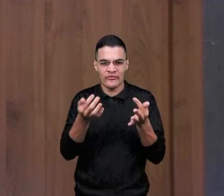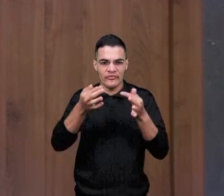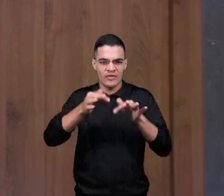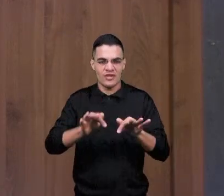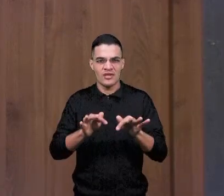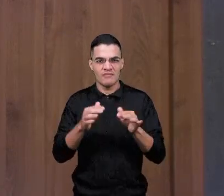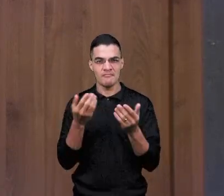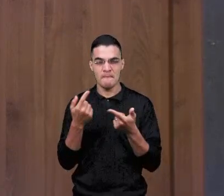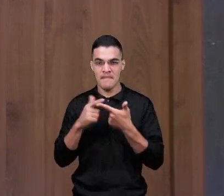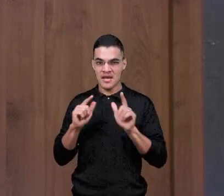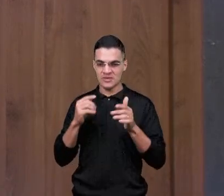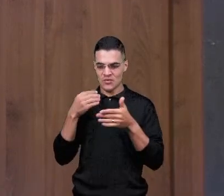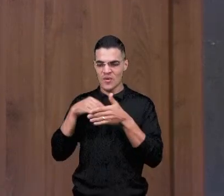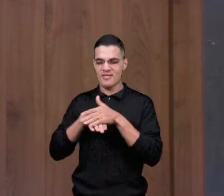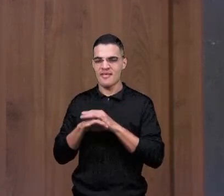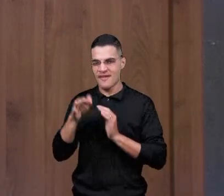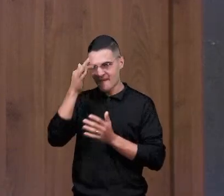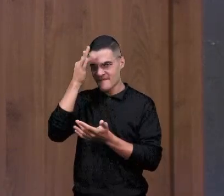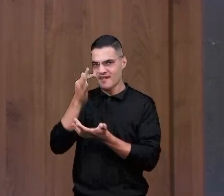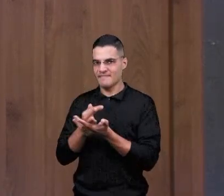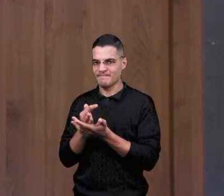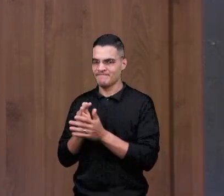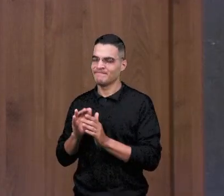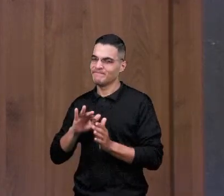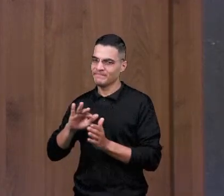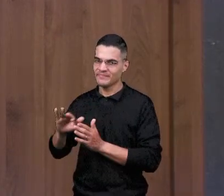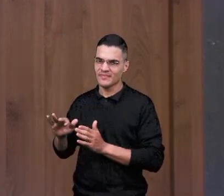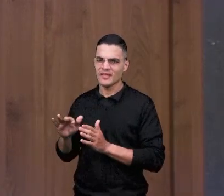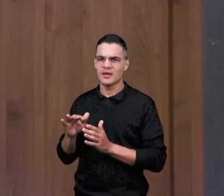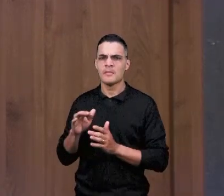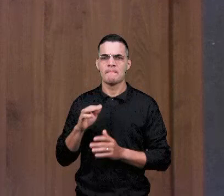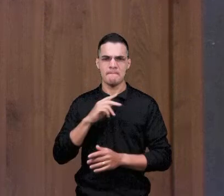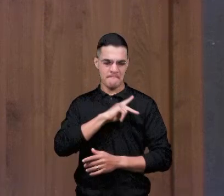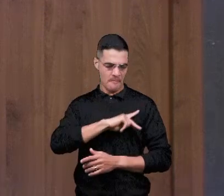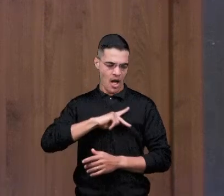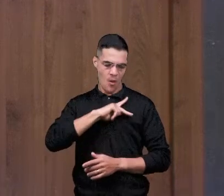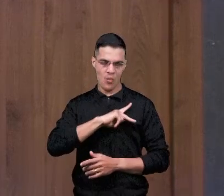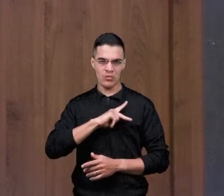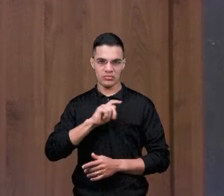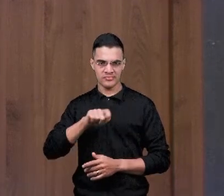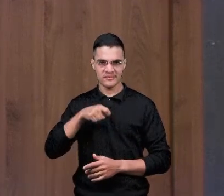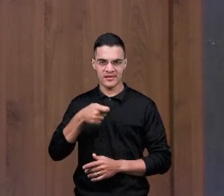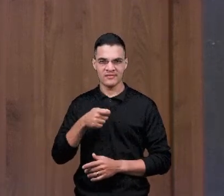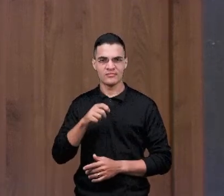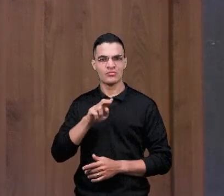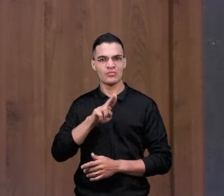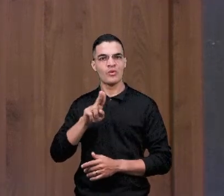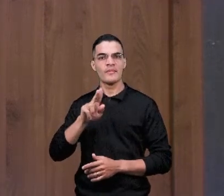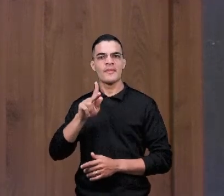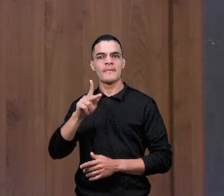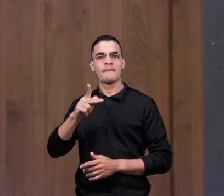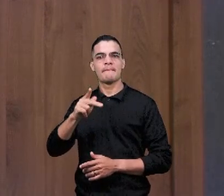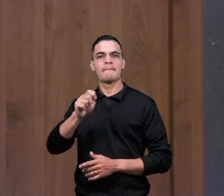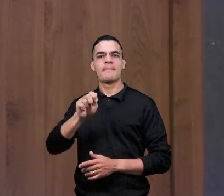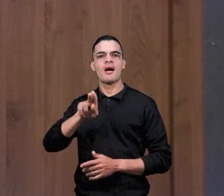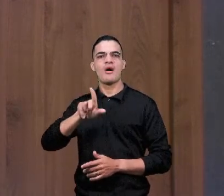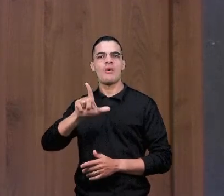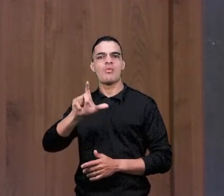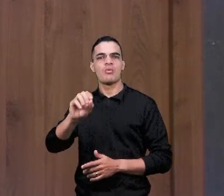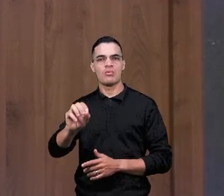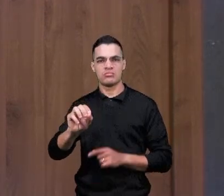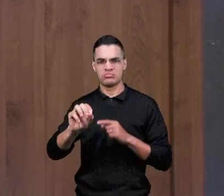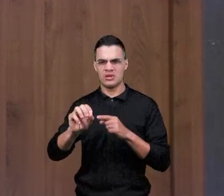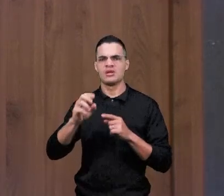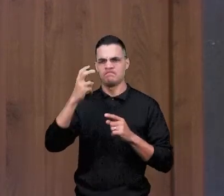Paul était un homme intelligent, Paul était un homme qui a grandi en écoutant